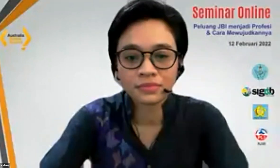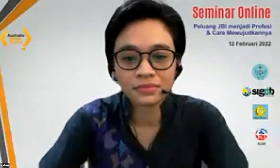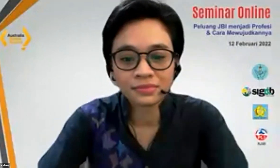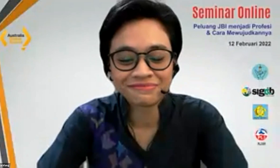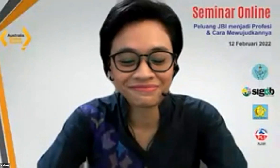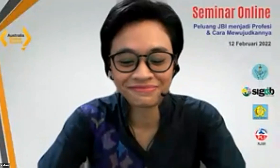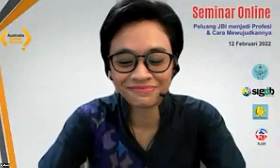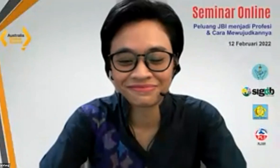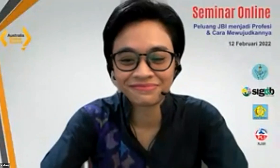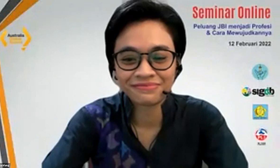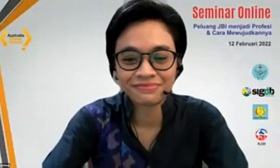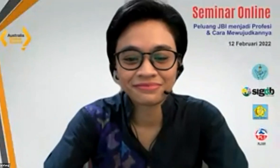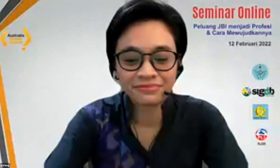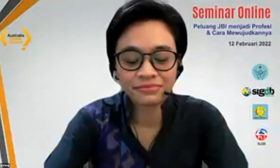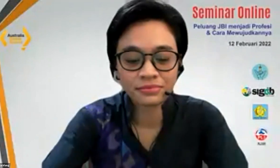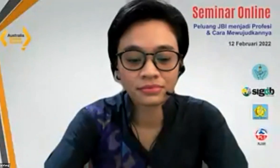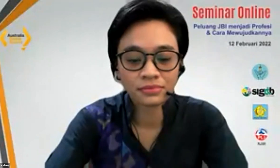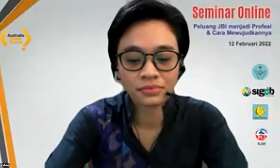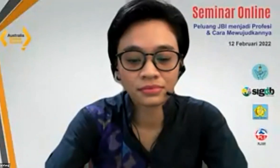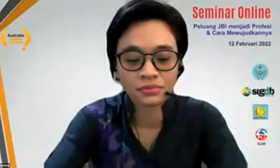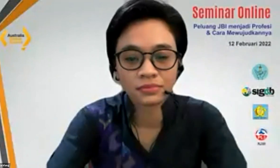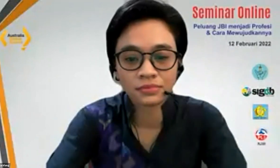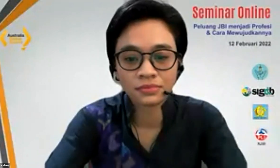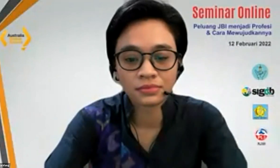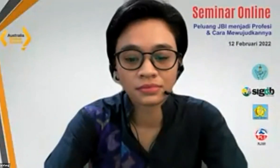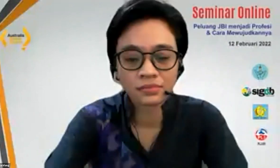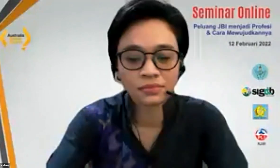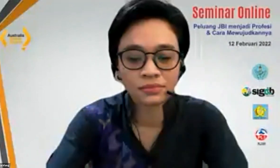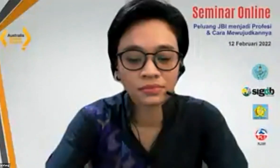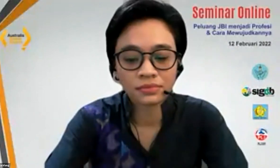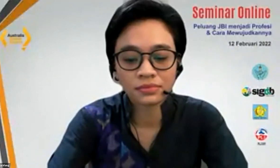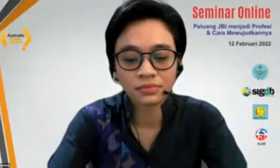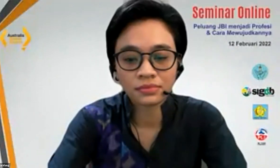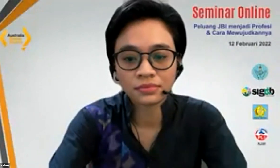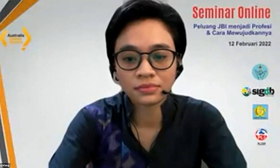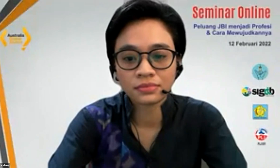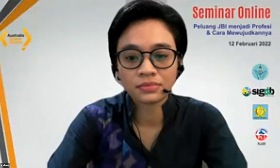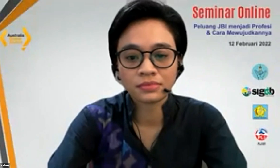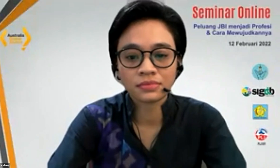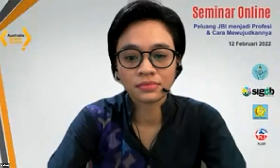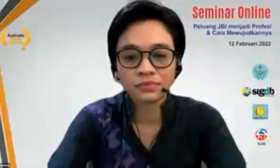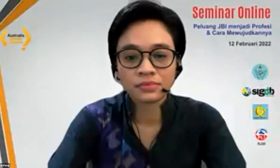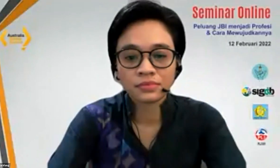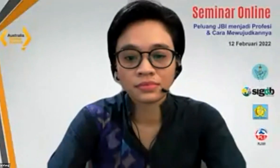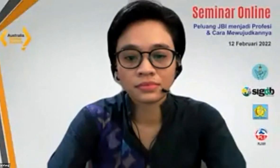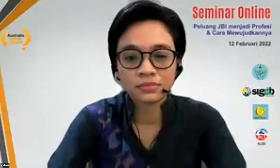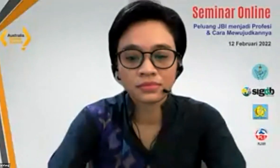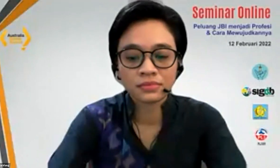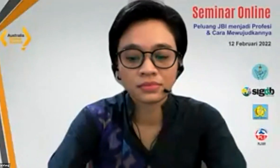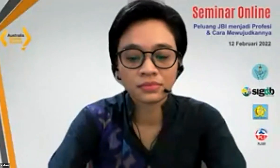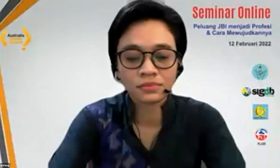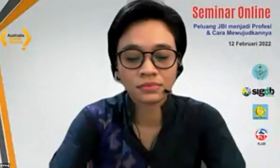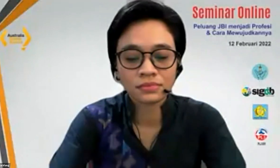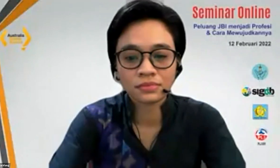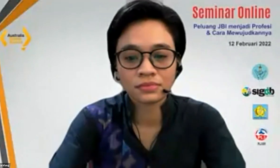ya terkait tentang keprofesian dan akademik menurut saya butuh sekali